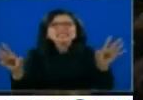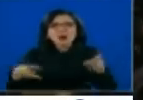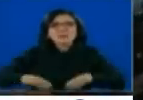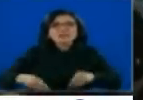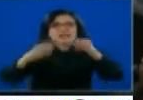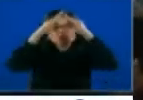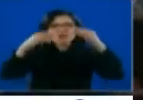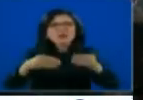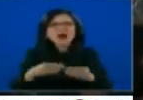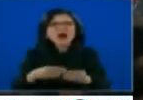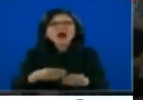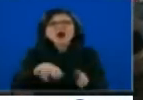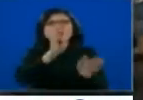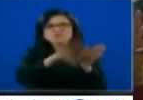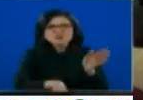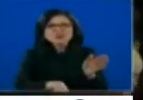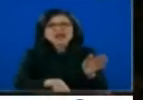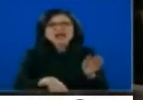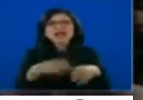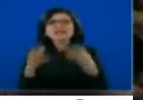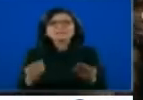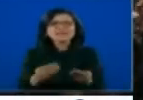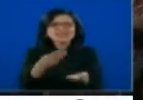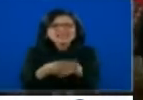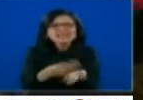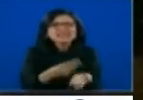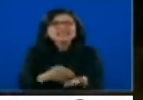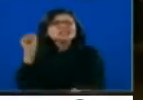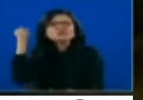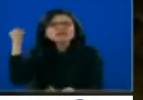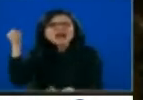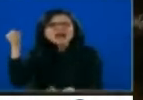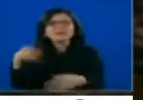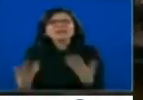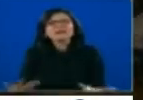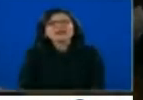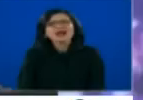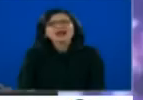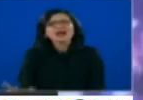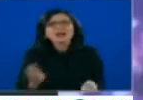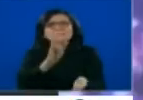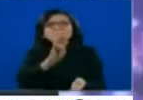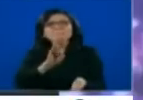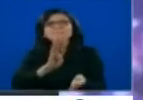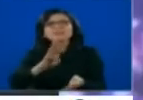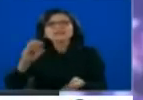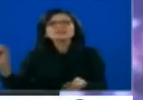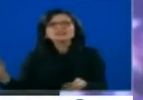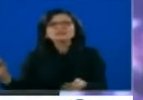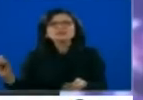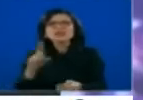yang murah padahal gak bisa dicicil aja engak mampu r00.000 tiap bulan gaji